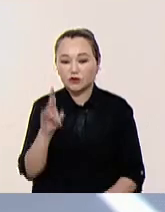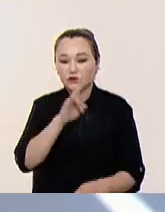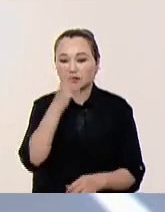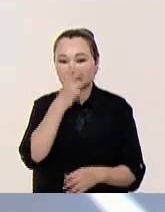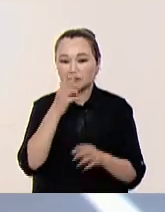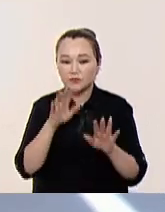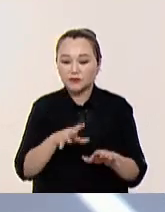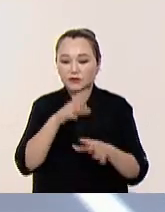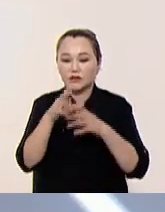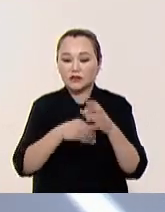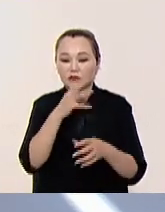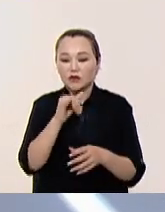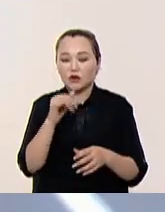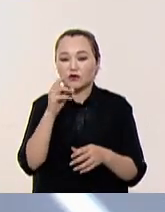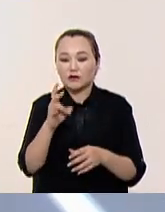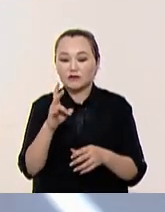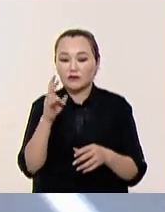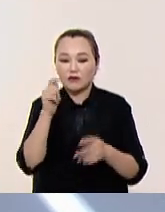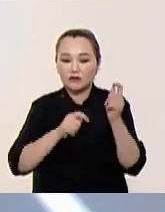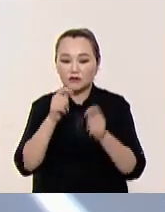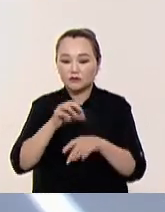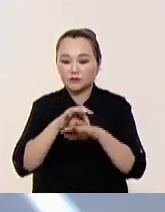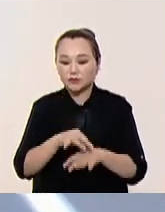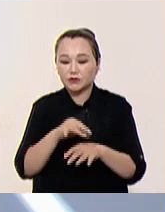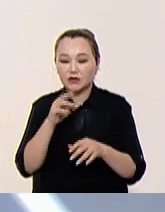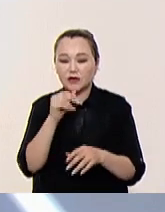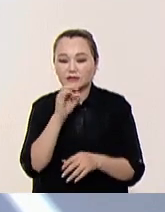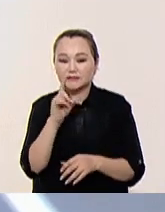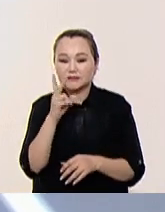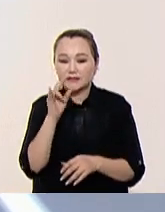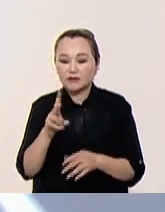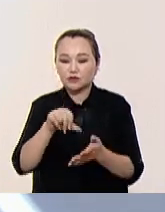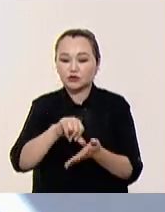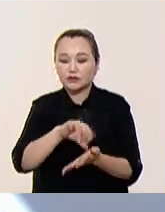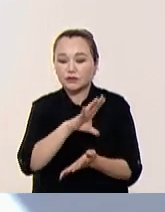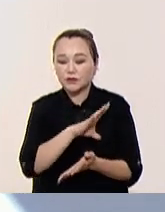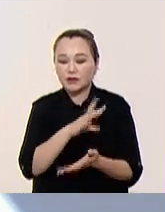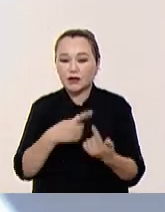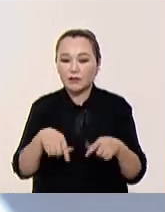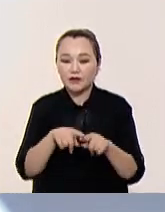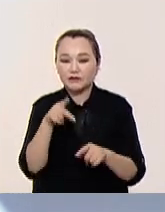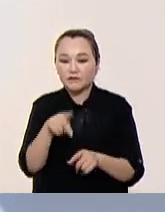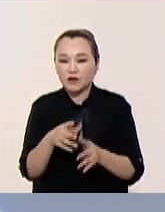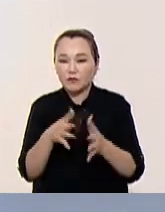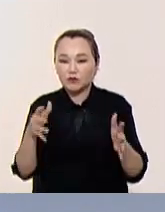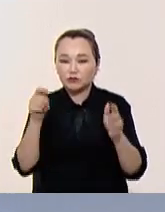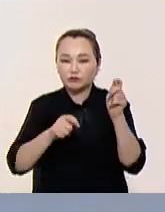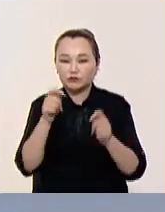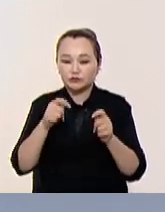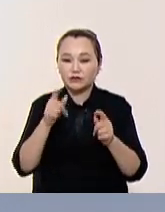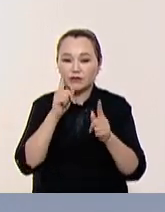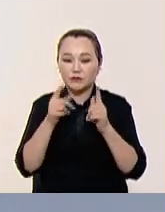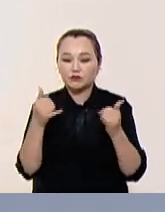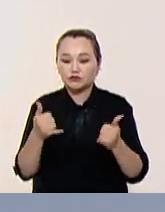Нұрсұлтанда халықаралық тау-кен металлургия конгресі өтті. Шараға Касын компаниясы да қатысты. 2000-нан астам делегат келген жиында